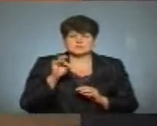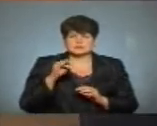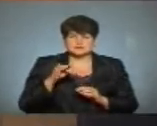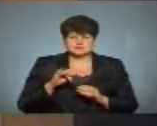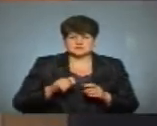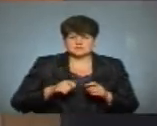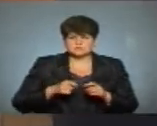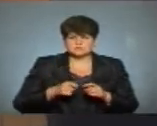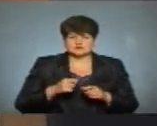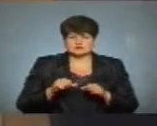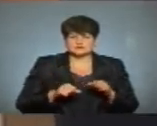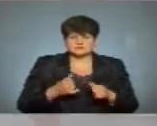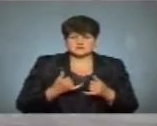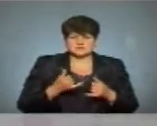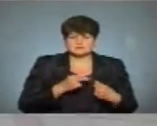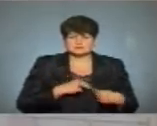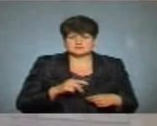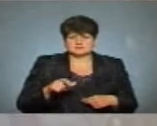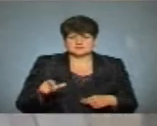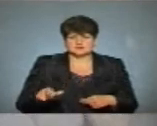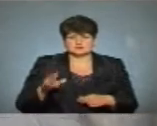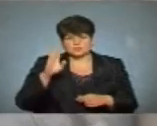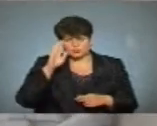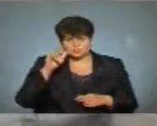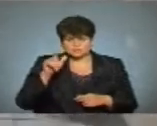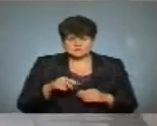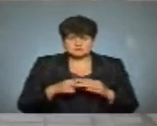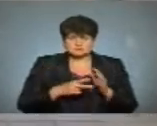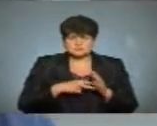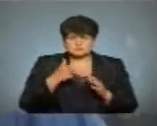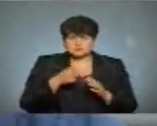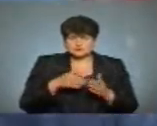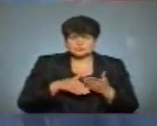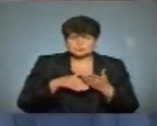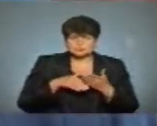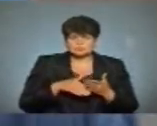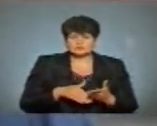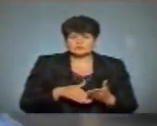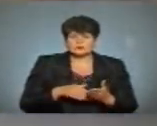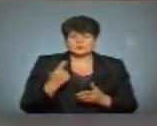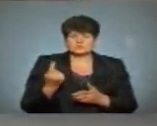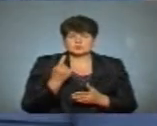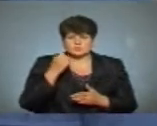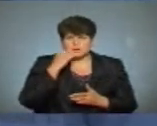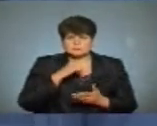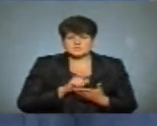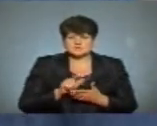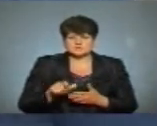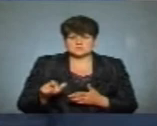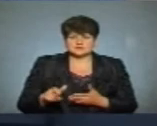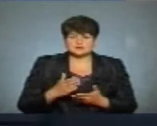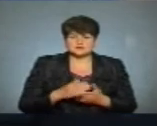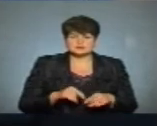налаштовує велосипеди для співробітниць. Чоловік 17 років допомагає по господарству одиноким пенсіонерам. Є таке,